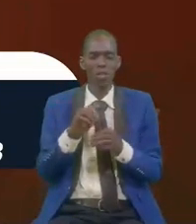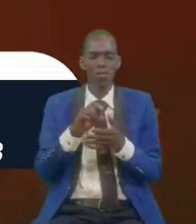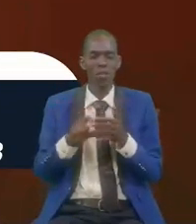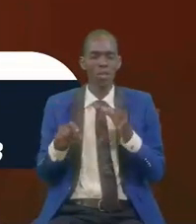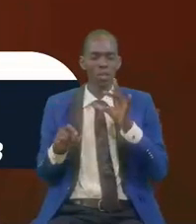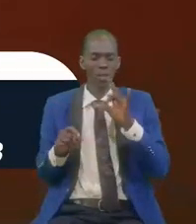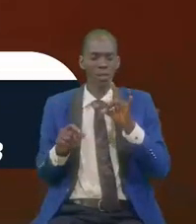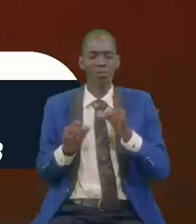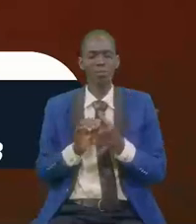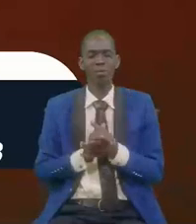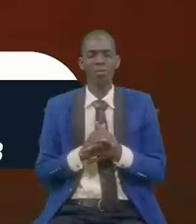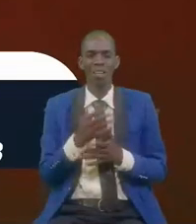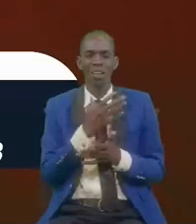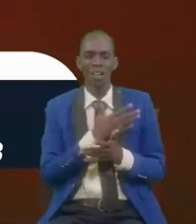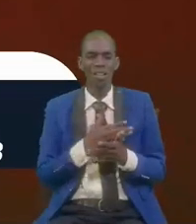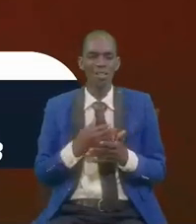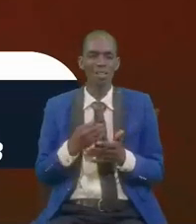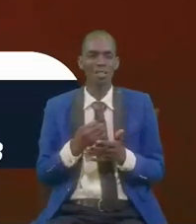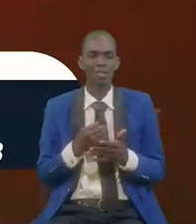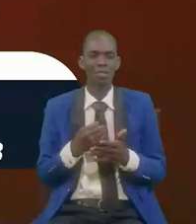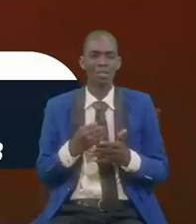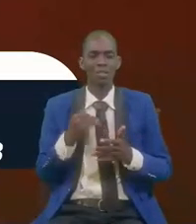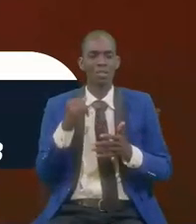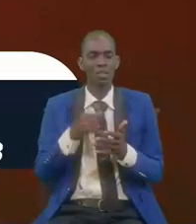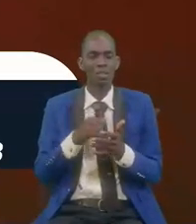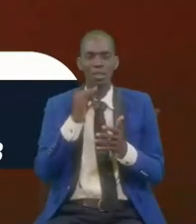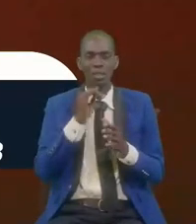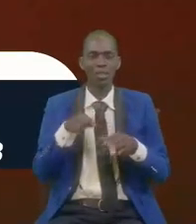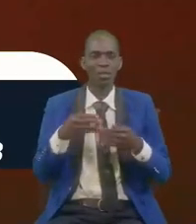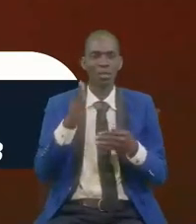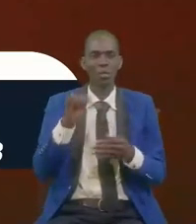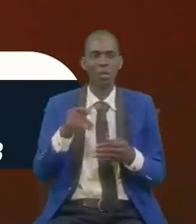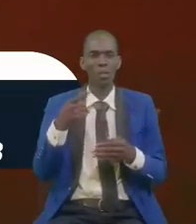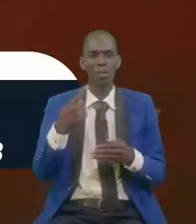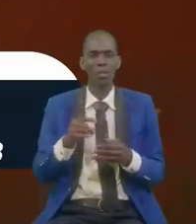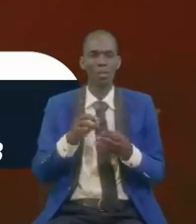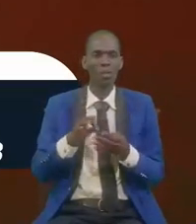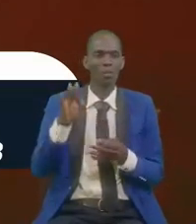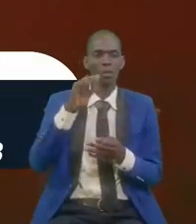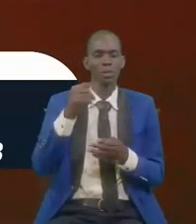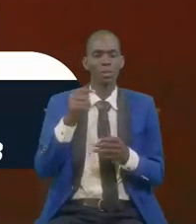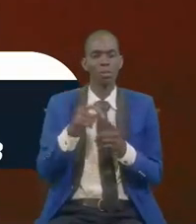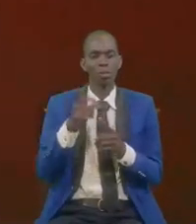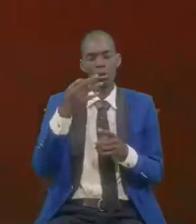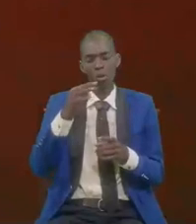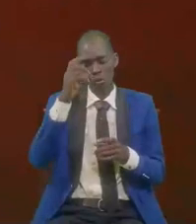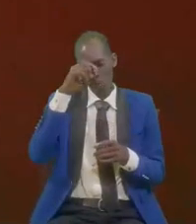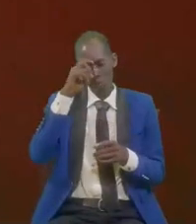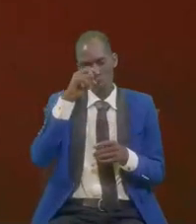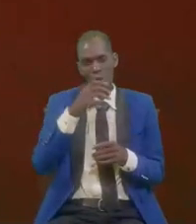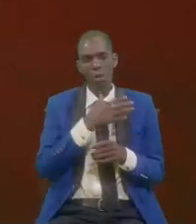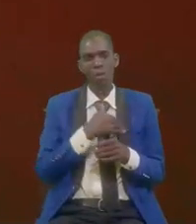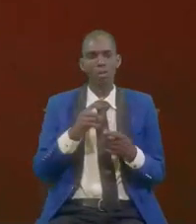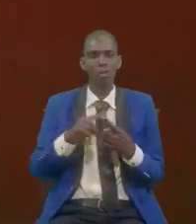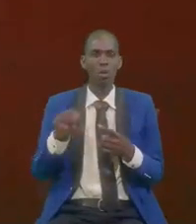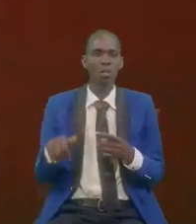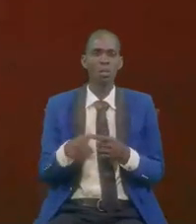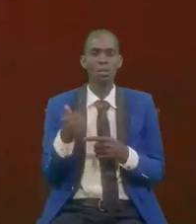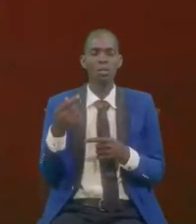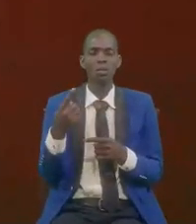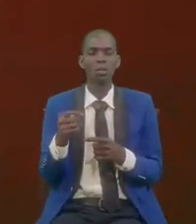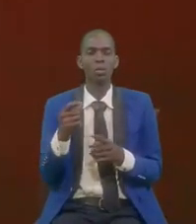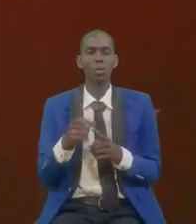8. En effet, à l'un est donné par l'Esprit une parole de sagesse, à